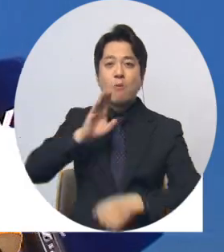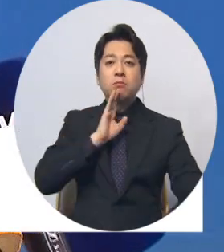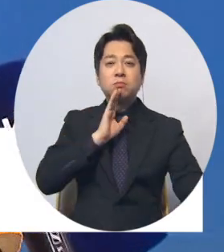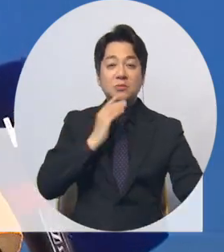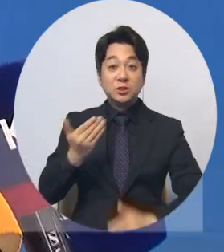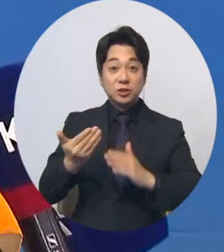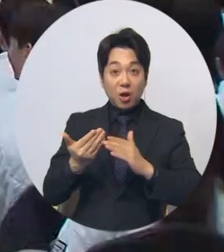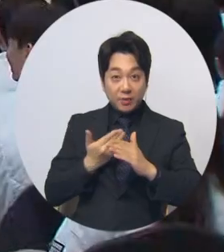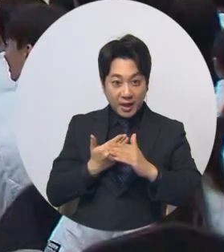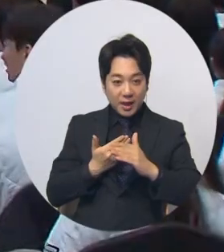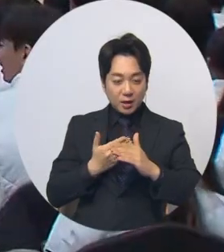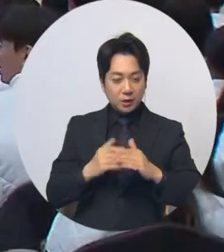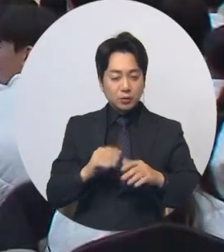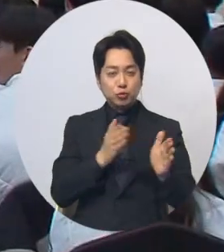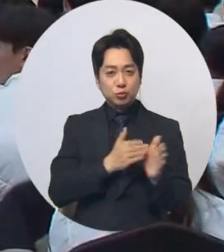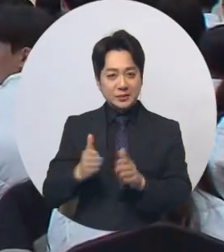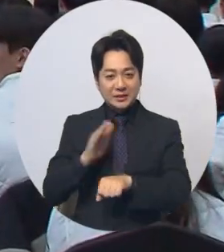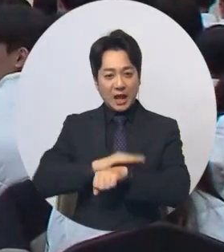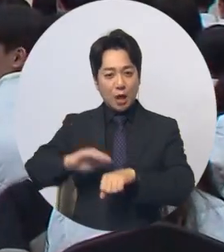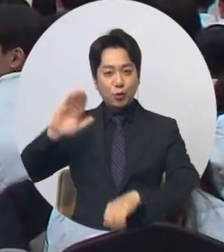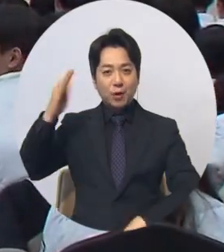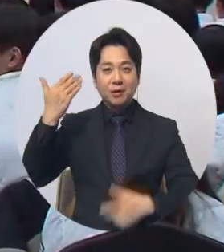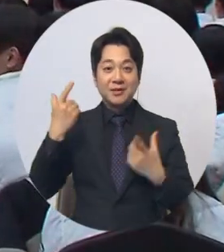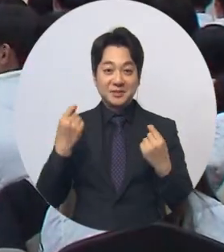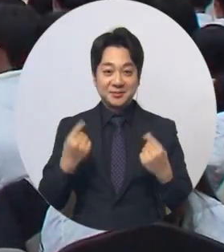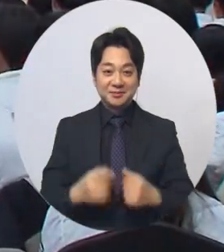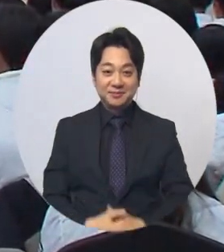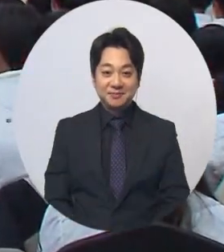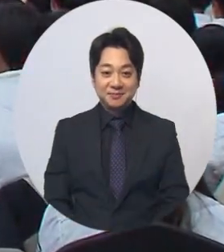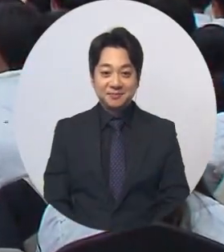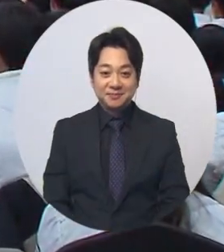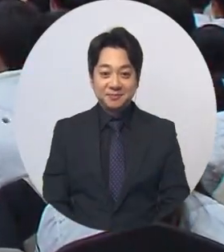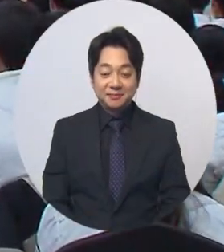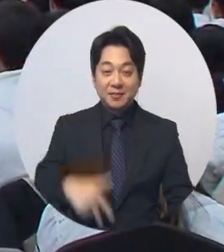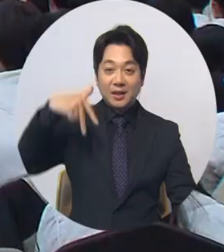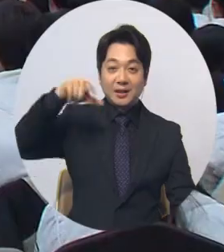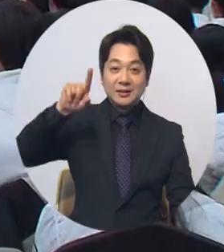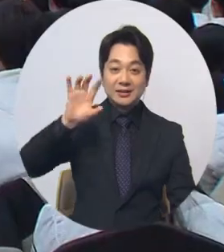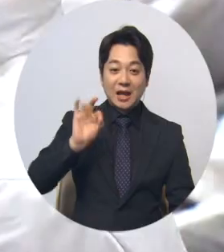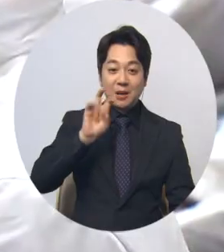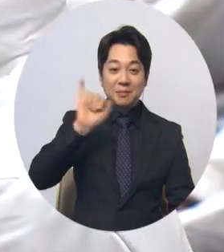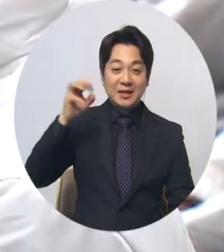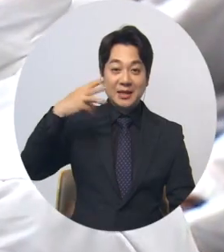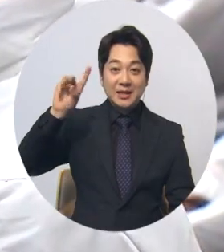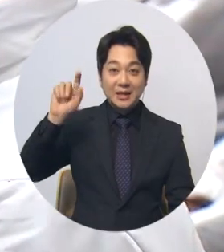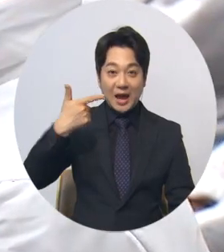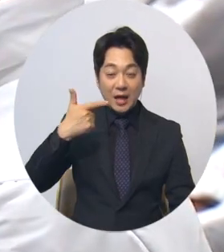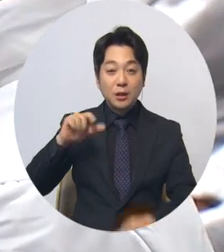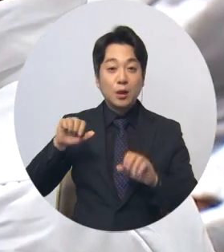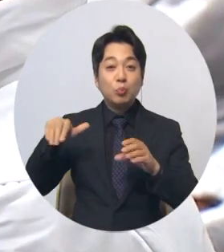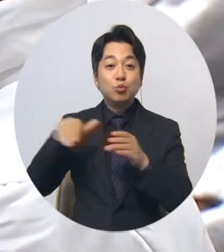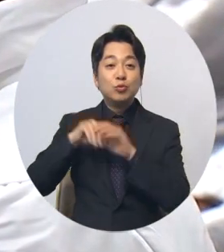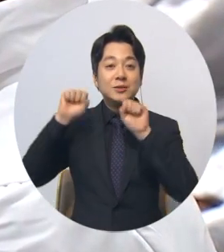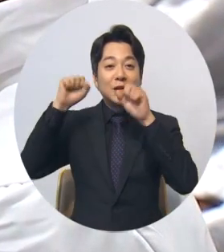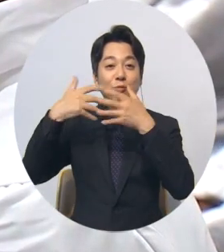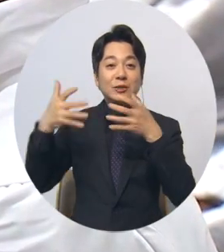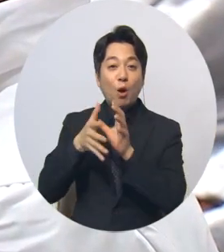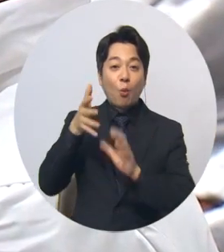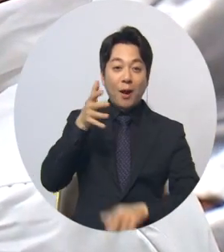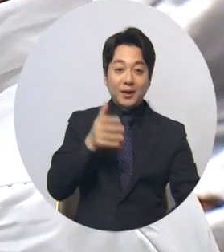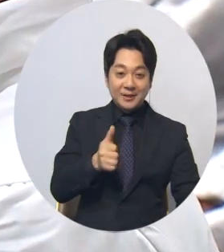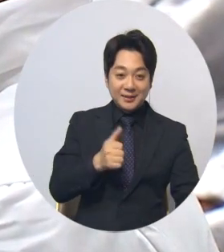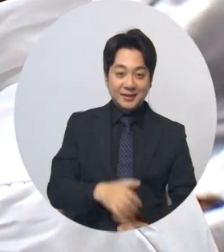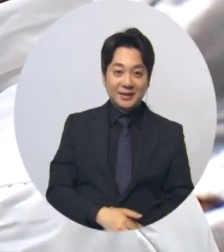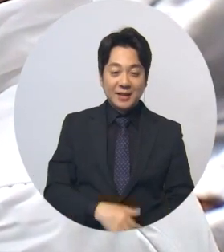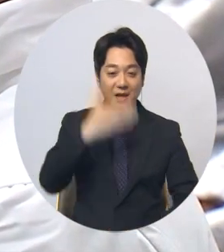되는 것 같습니다. 올림픽에서 세계를 들어올렸던 장미란 문화체육관광부 2차관은 유소년 올림픽에